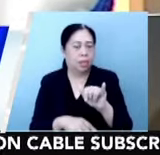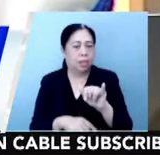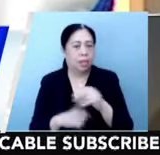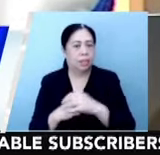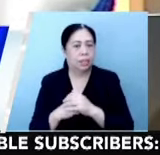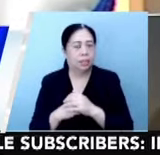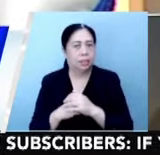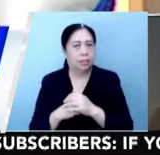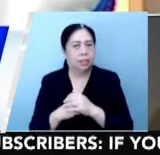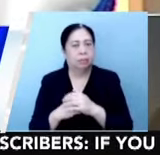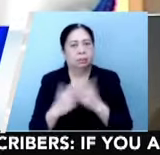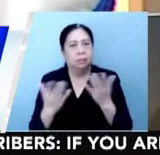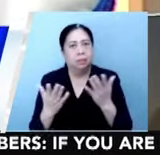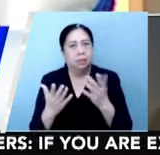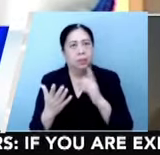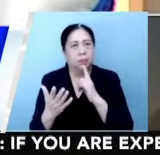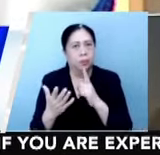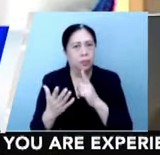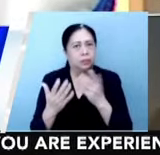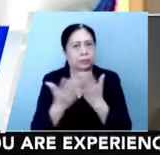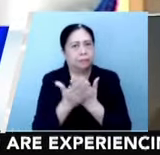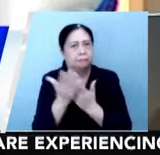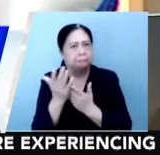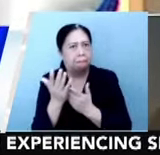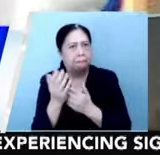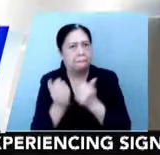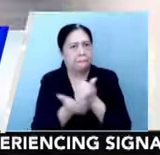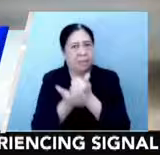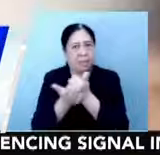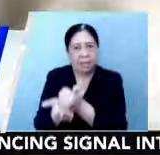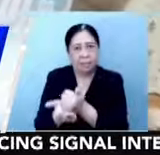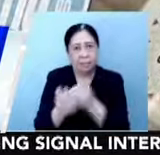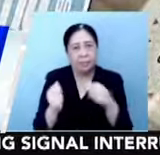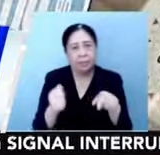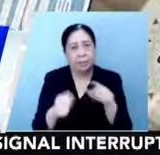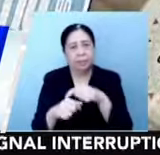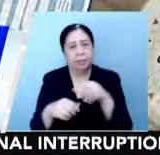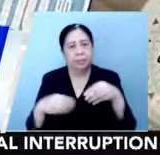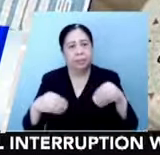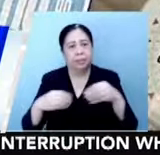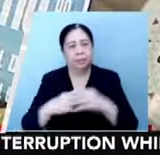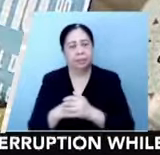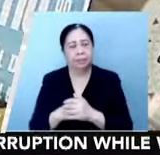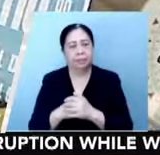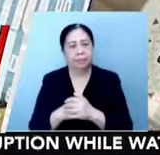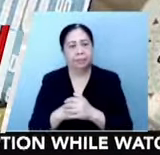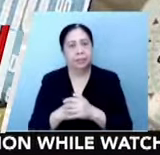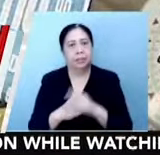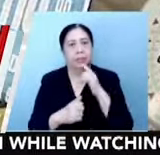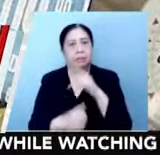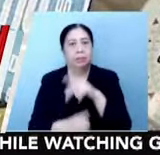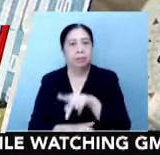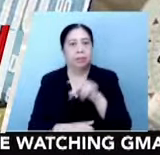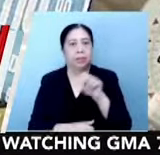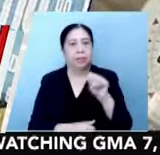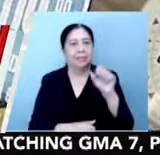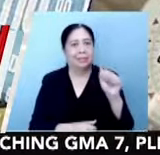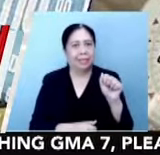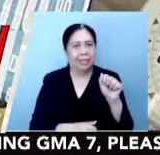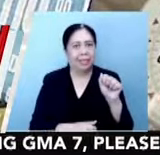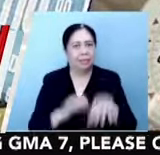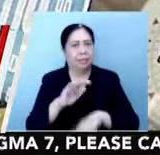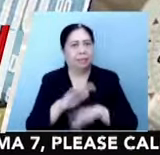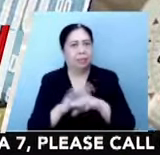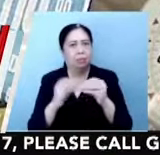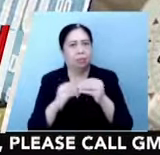is really some intervention no, na mangyayari sa market. Base sa datos ng Philippine Statistics Authority, umaabot sa mahigit